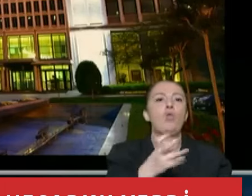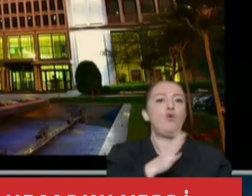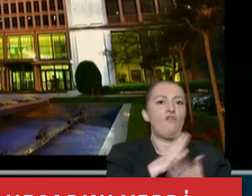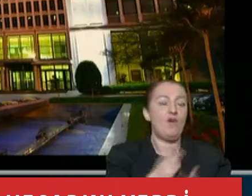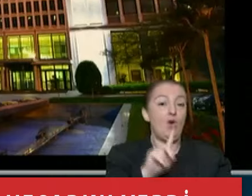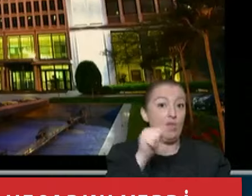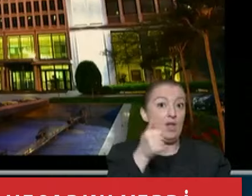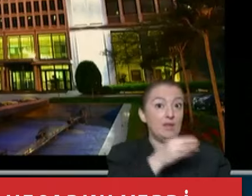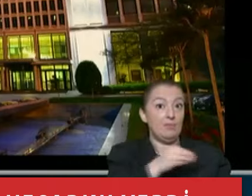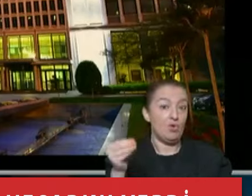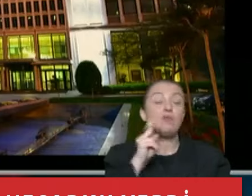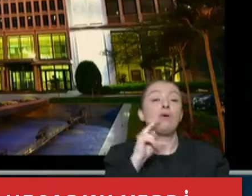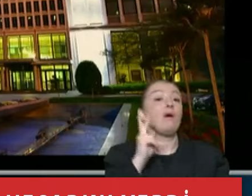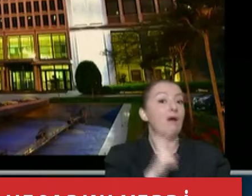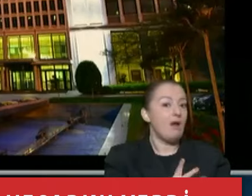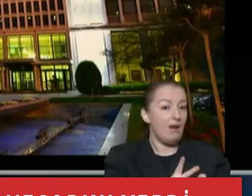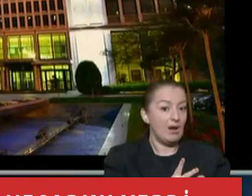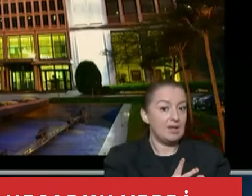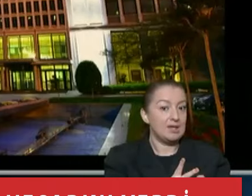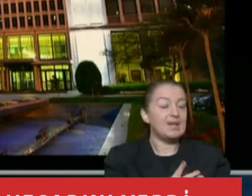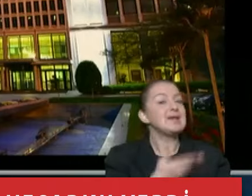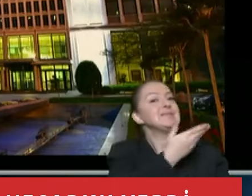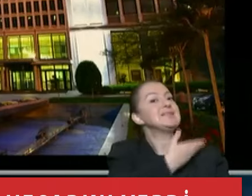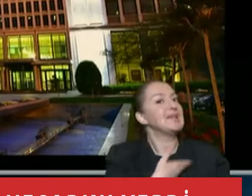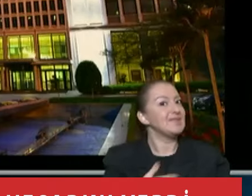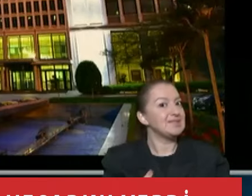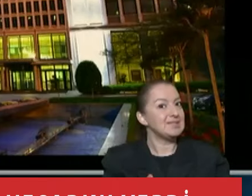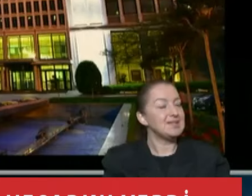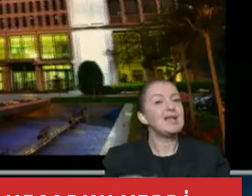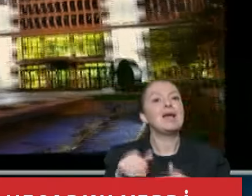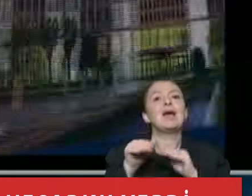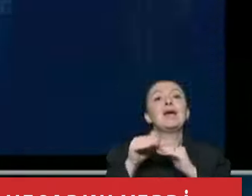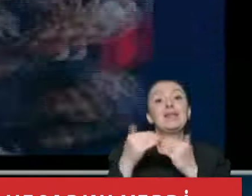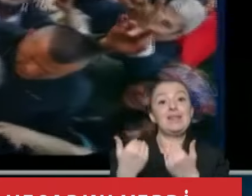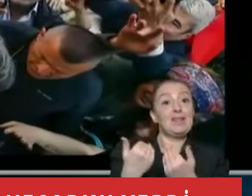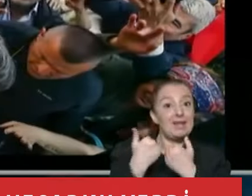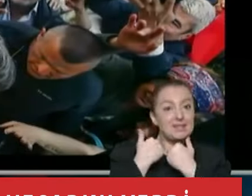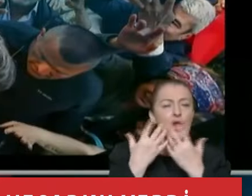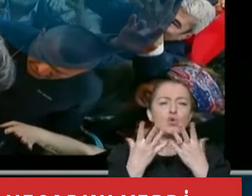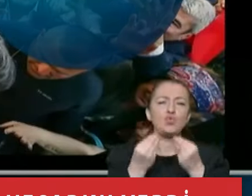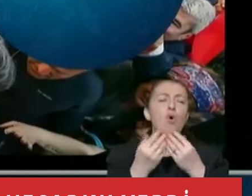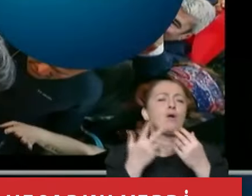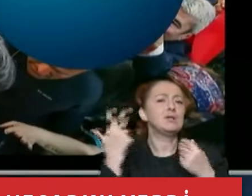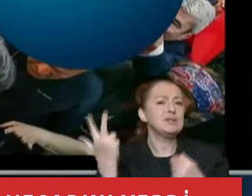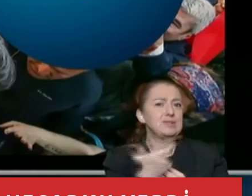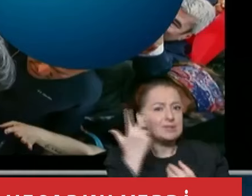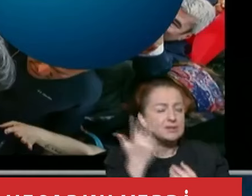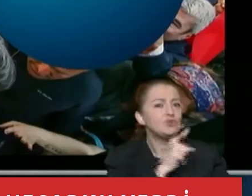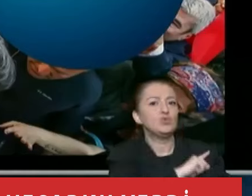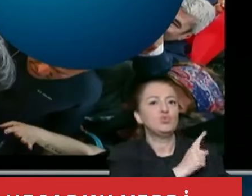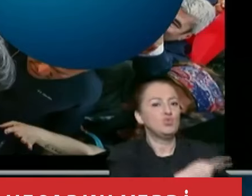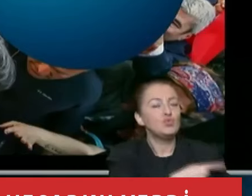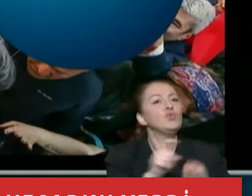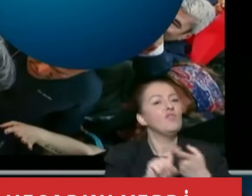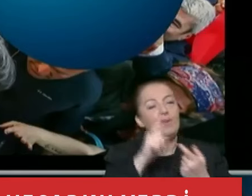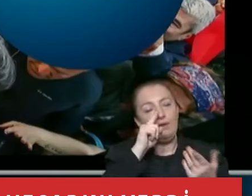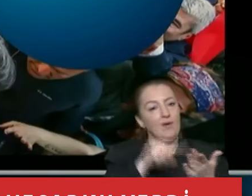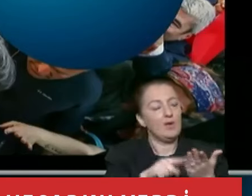istanbullunun iradesiyle sevgisiyle desteğiyle çok daha güçlü ve inançlıyız